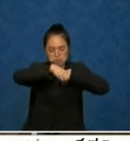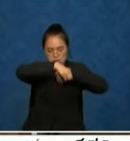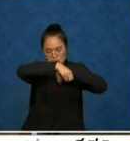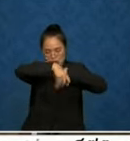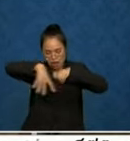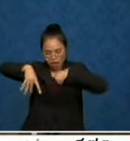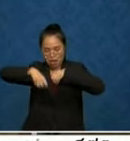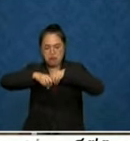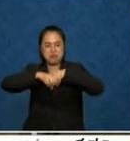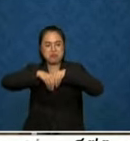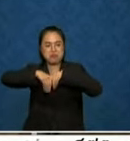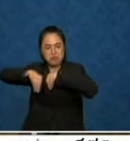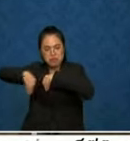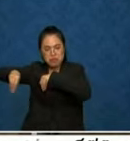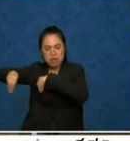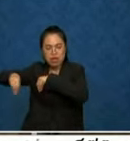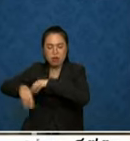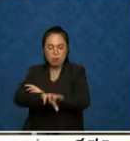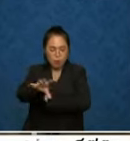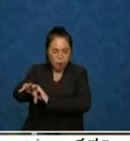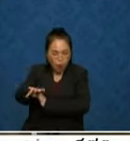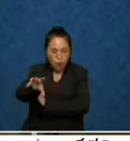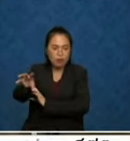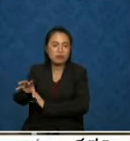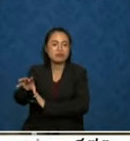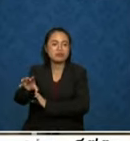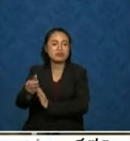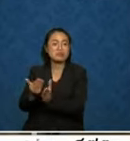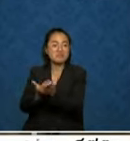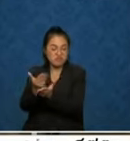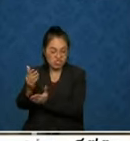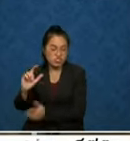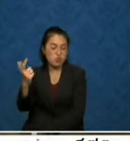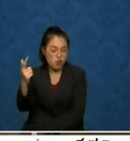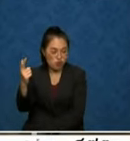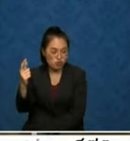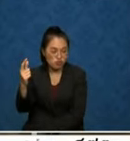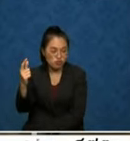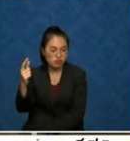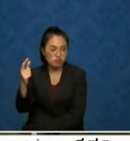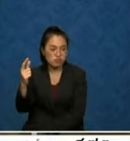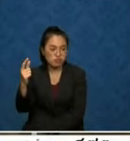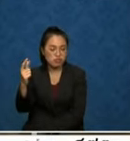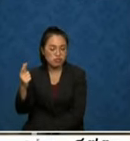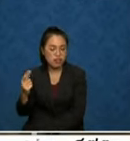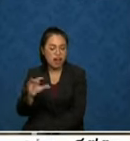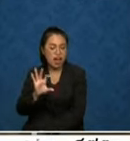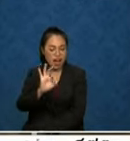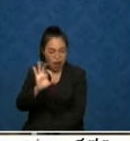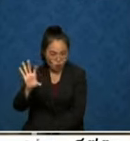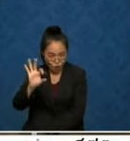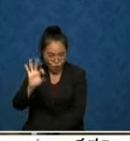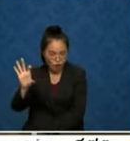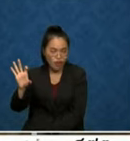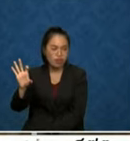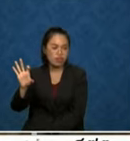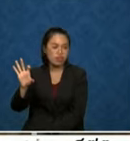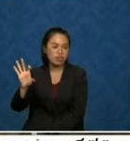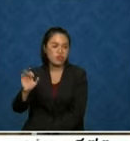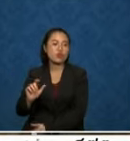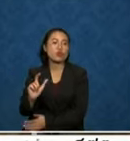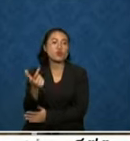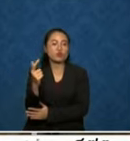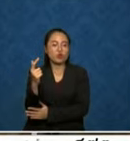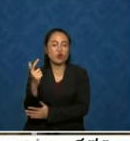เปิดเผยเลยนะครับในการที่จะไปซื้อทองอ่ะซื้อ900ทอง